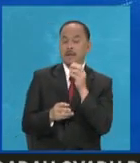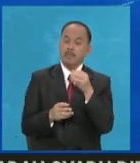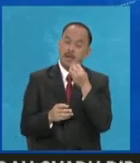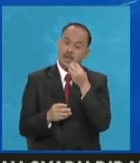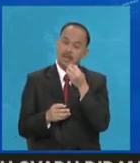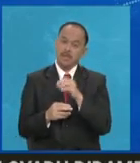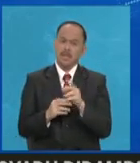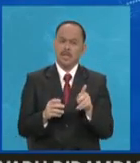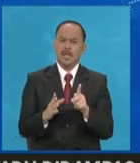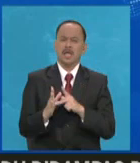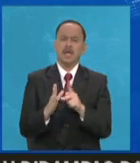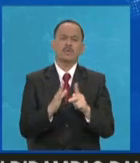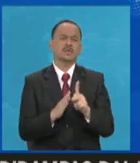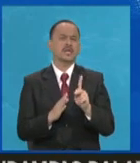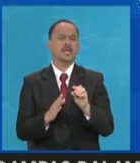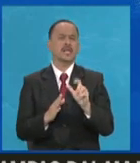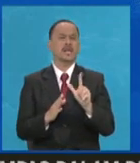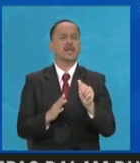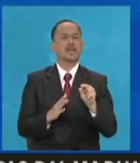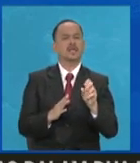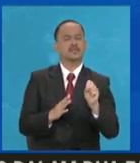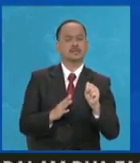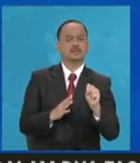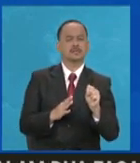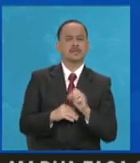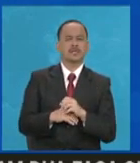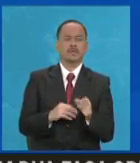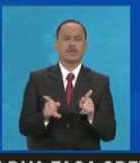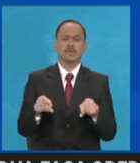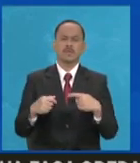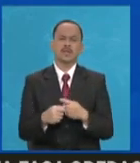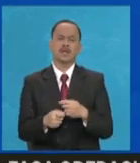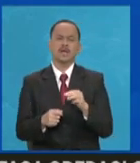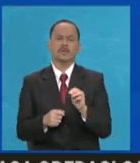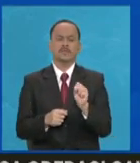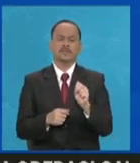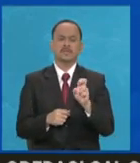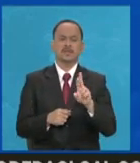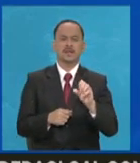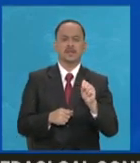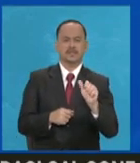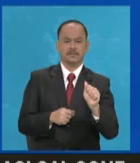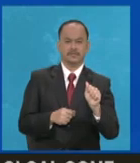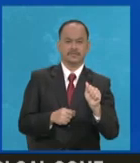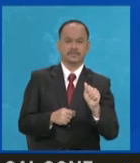kawasan mungkin kinannas serta tapak Perindustrian di kawasan mukim serasa